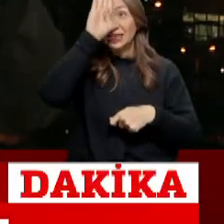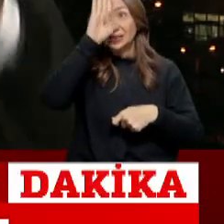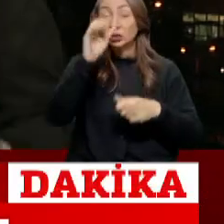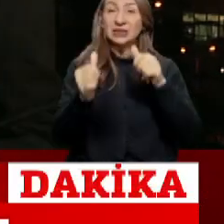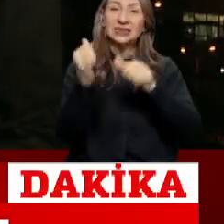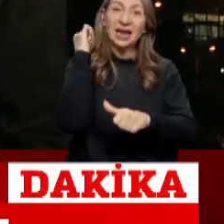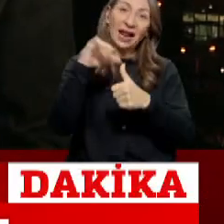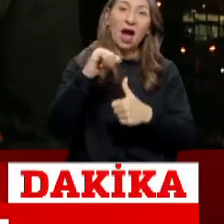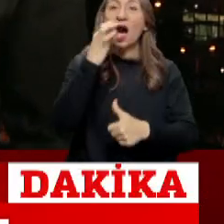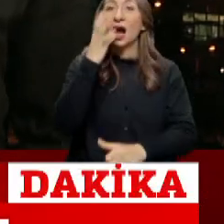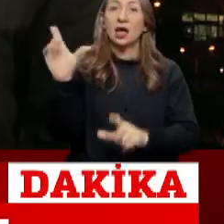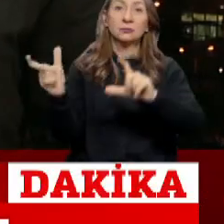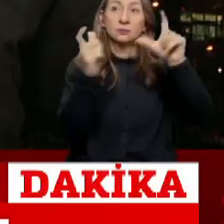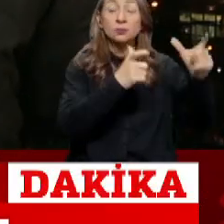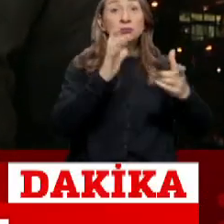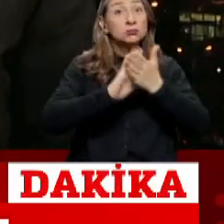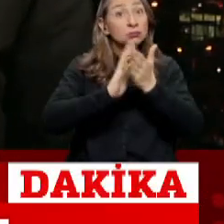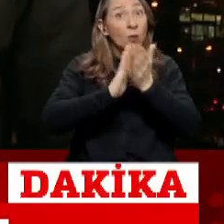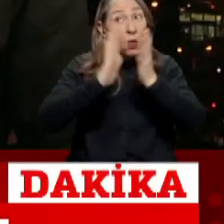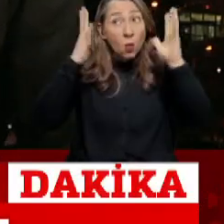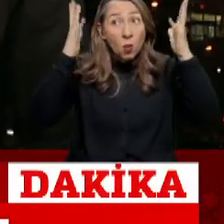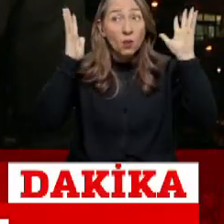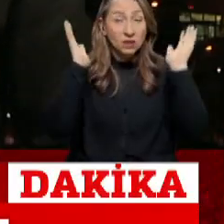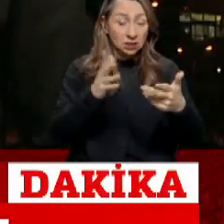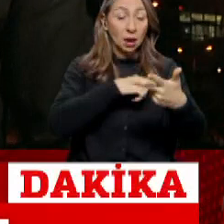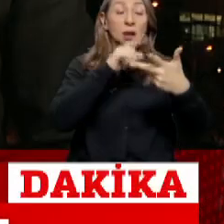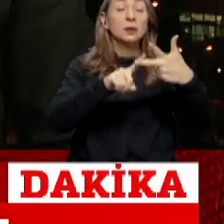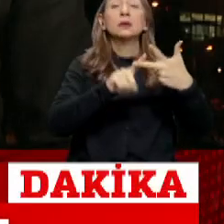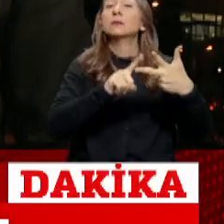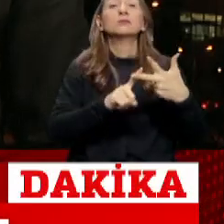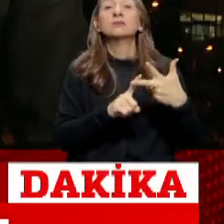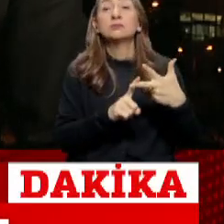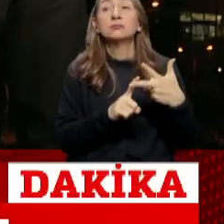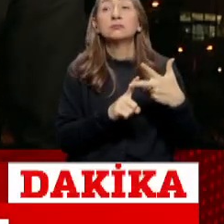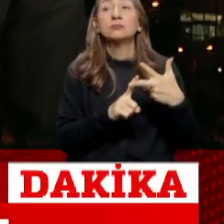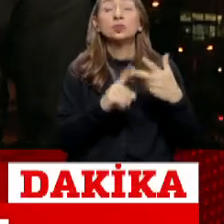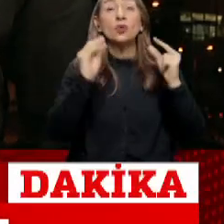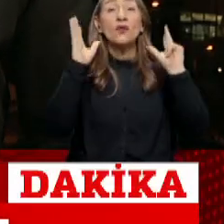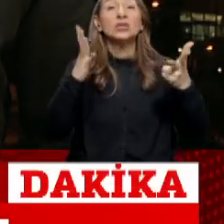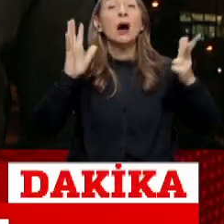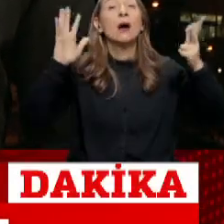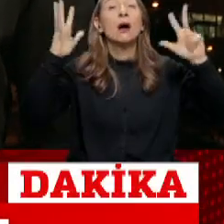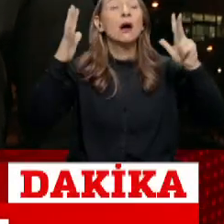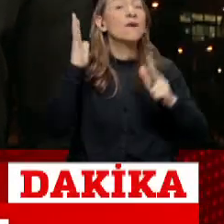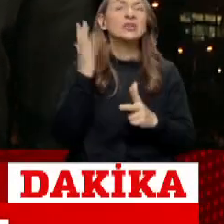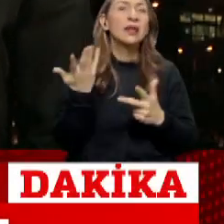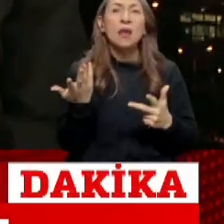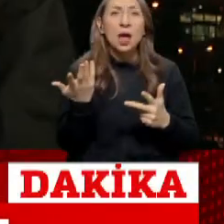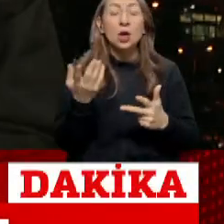İstanbul'dan tekrar Ankara'ya taşınması. Çok alkış aldı. Ve bir başka yine yoğun alkış alan şeylerden bir